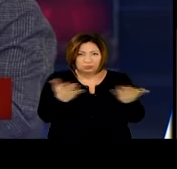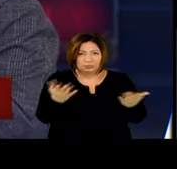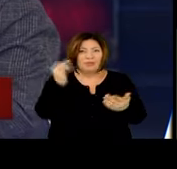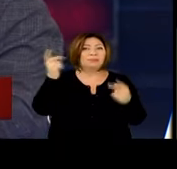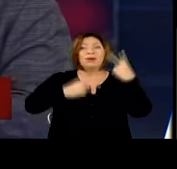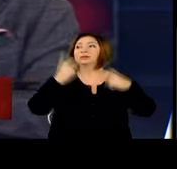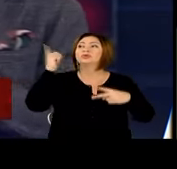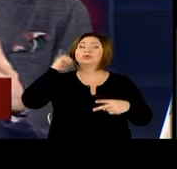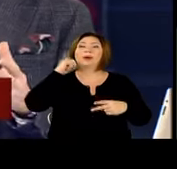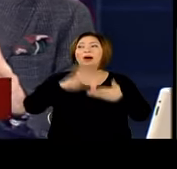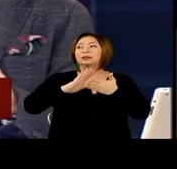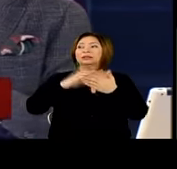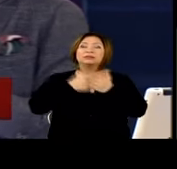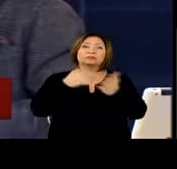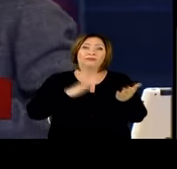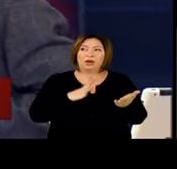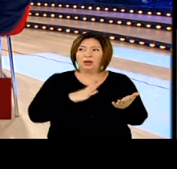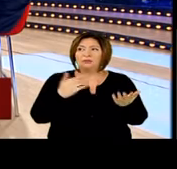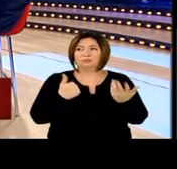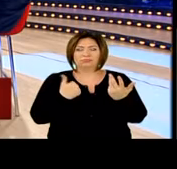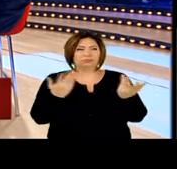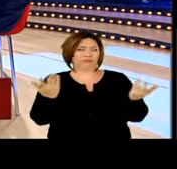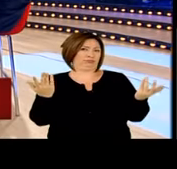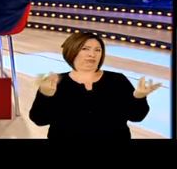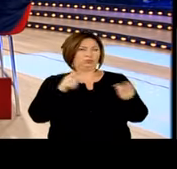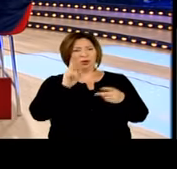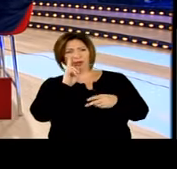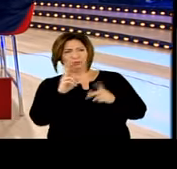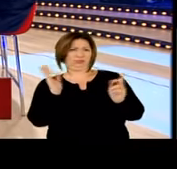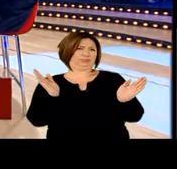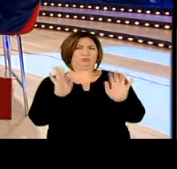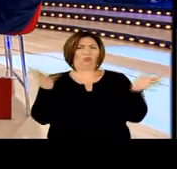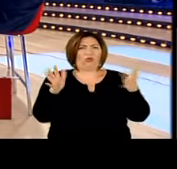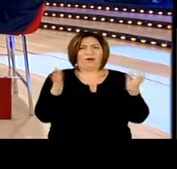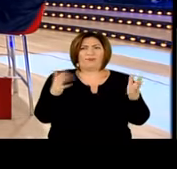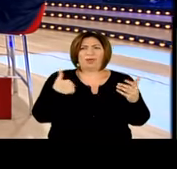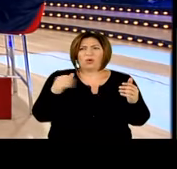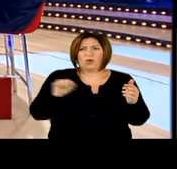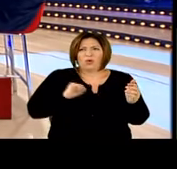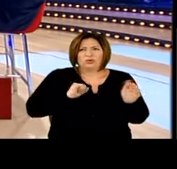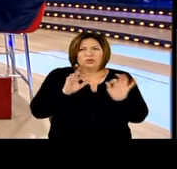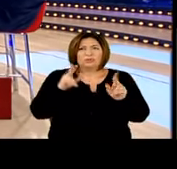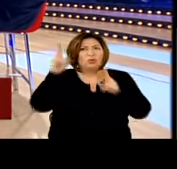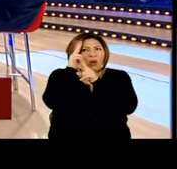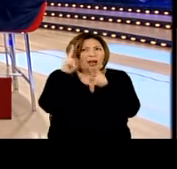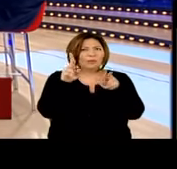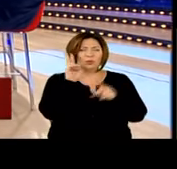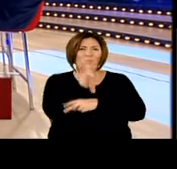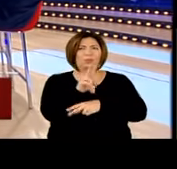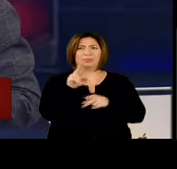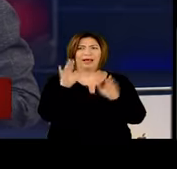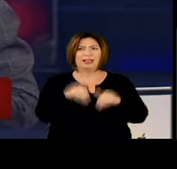şovmen arkadaşlarının ismi var, bilmem ne filan. Ben buna aşina değildim. Bana korkunç geldi, rüya görüyormuşum gibi